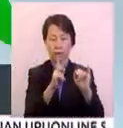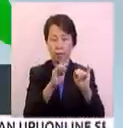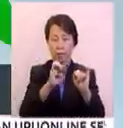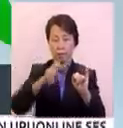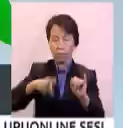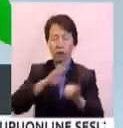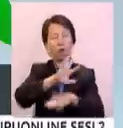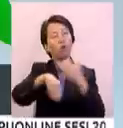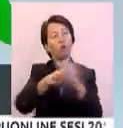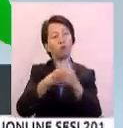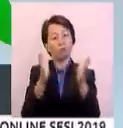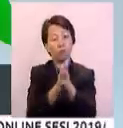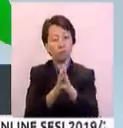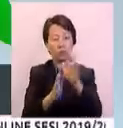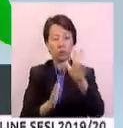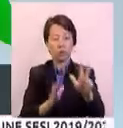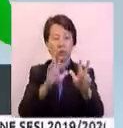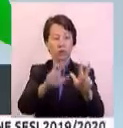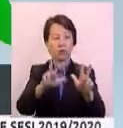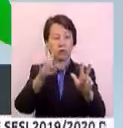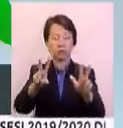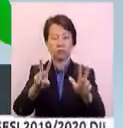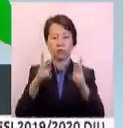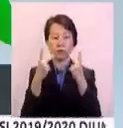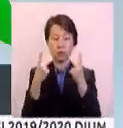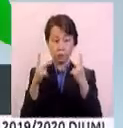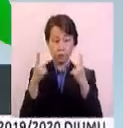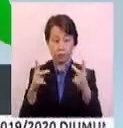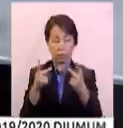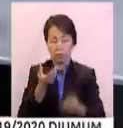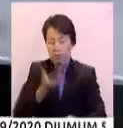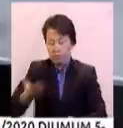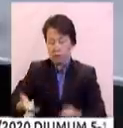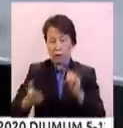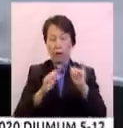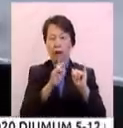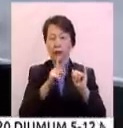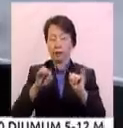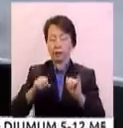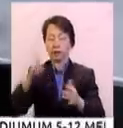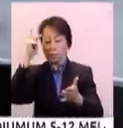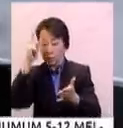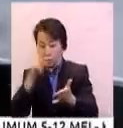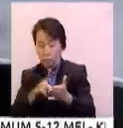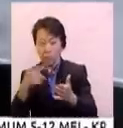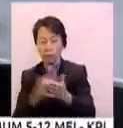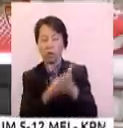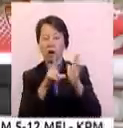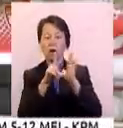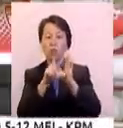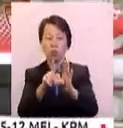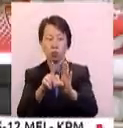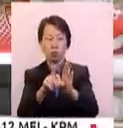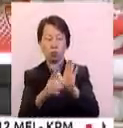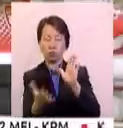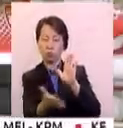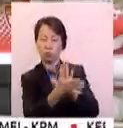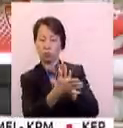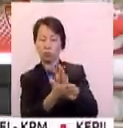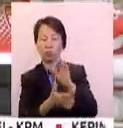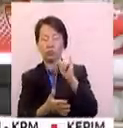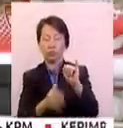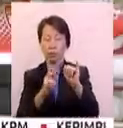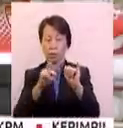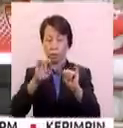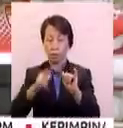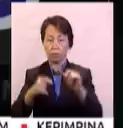menjadikan keseluruhannya 332 premis. Barangan iKIP boleh dikenal pasti melalui logo iKIP yang dipaparkan dalam bentuk